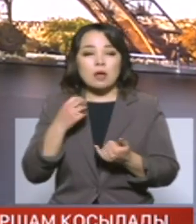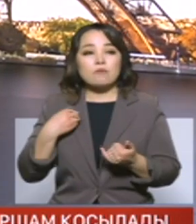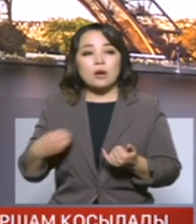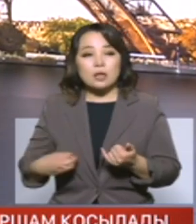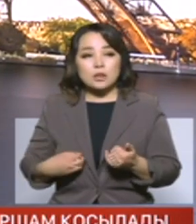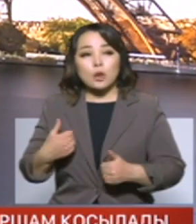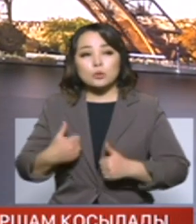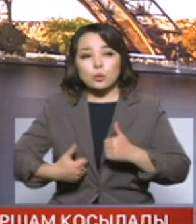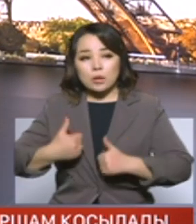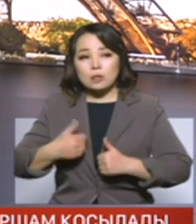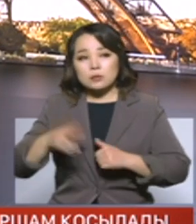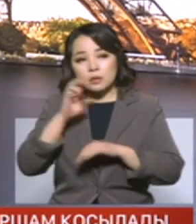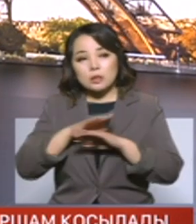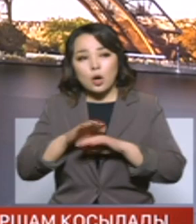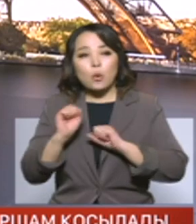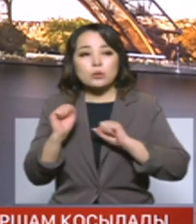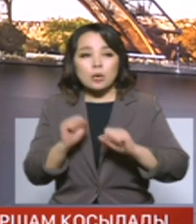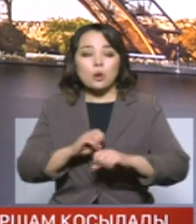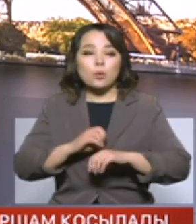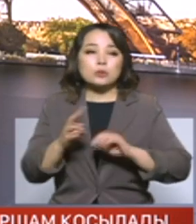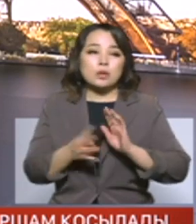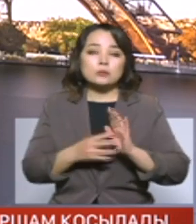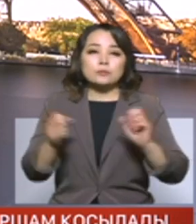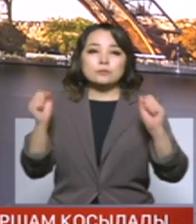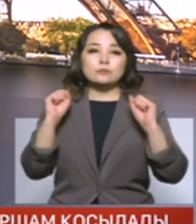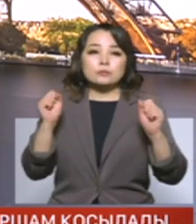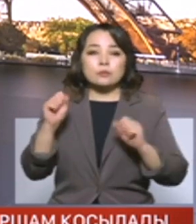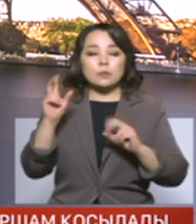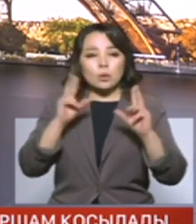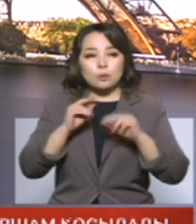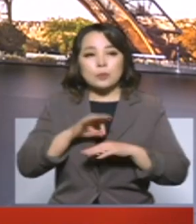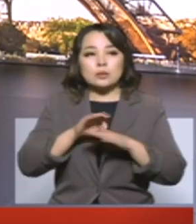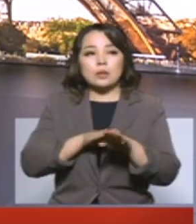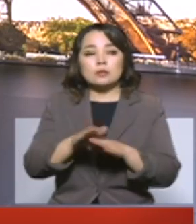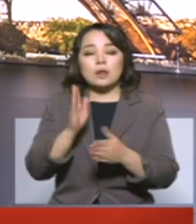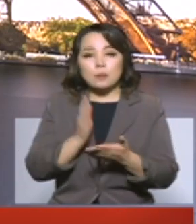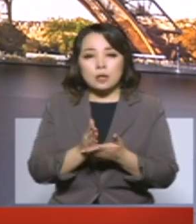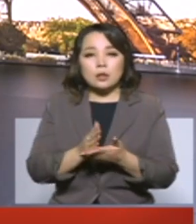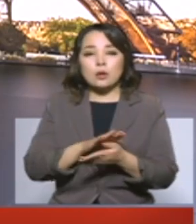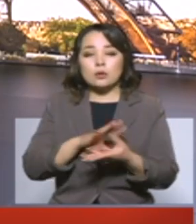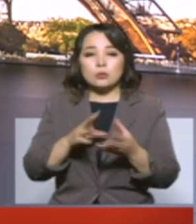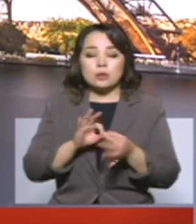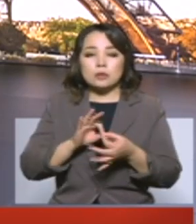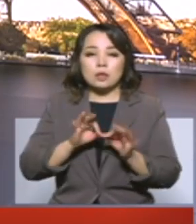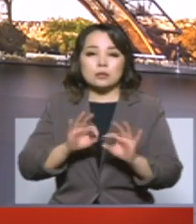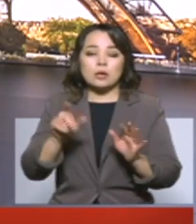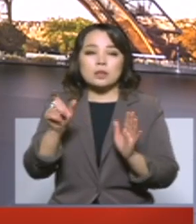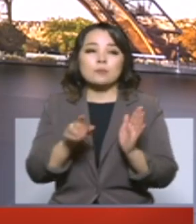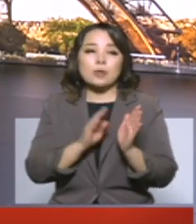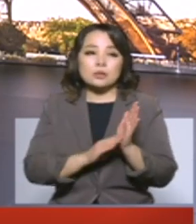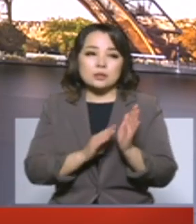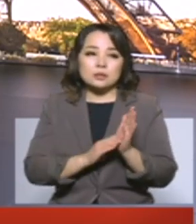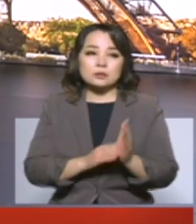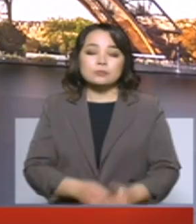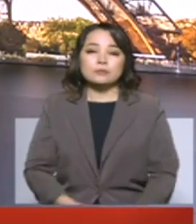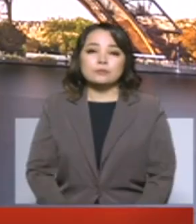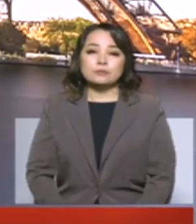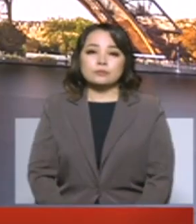Франциядағы додада ел намысын қорғайтын 19 спортшыға үміт арталамыз. Толығырақ Асылбек Даниярдың